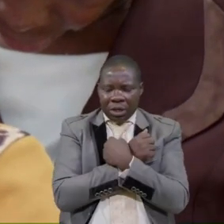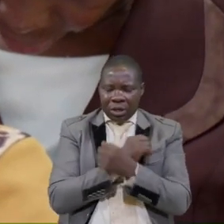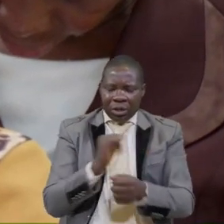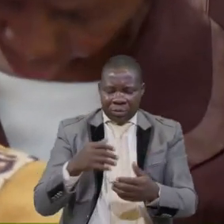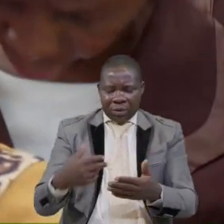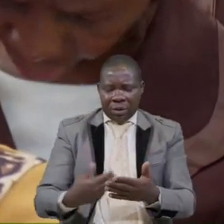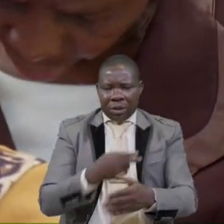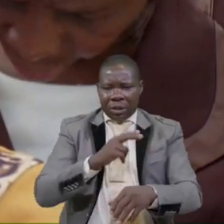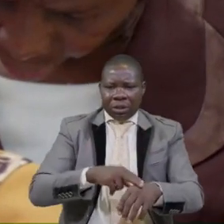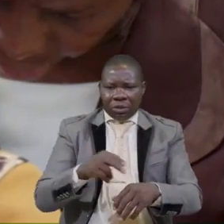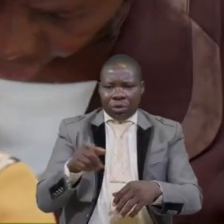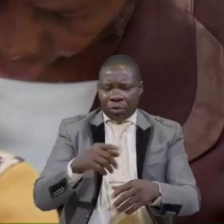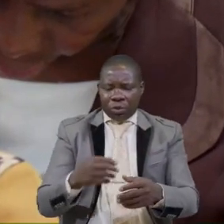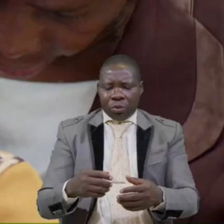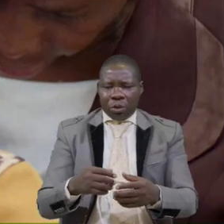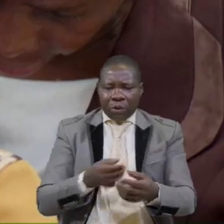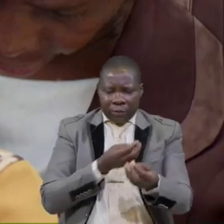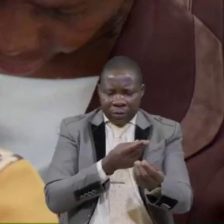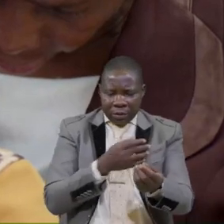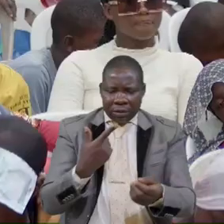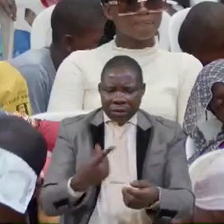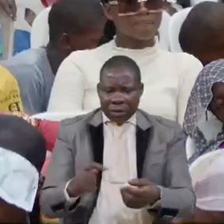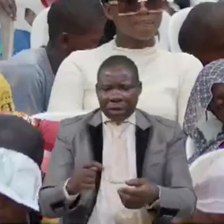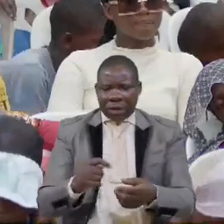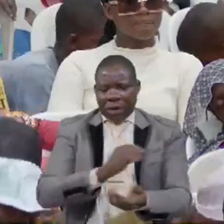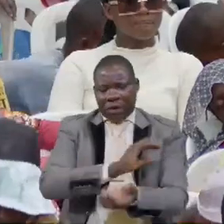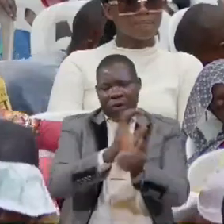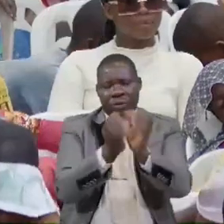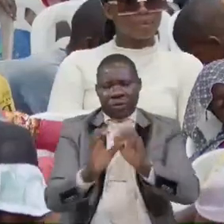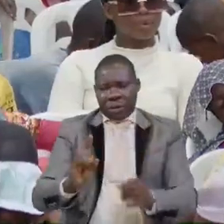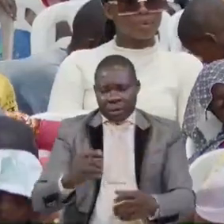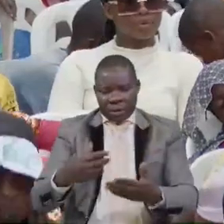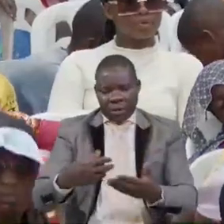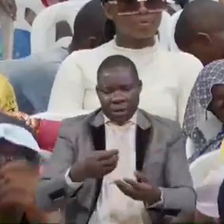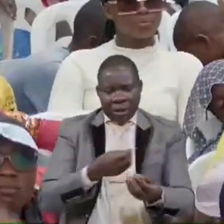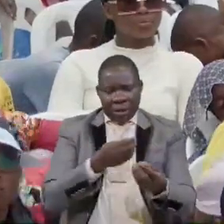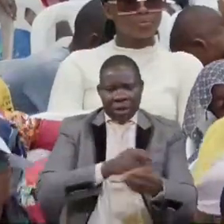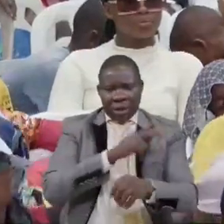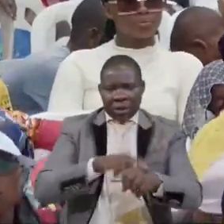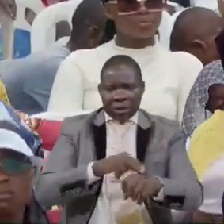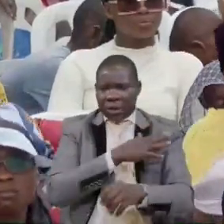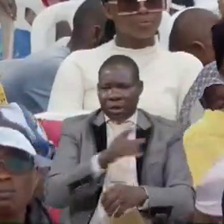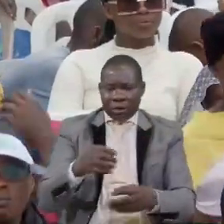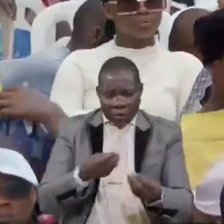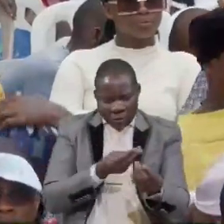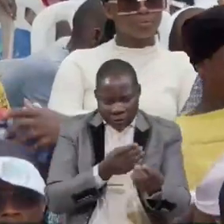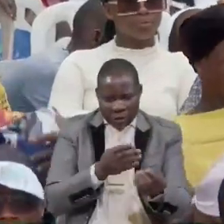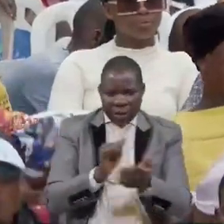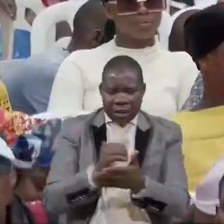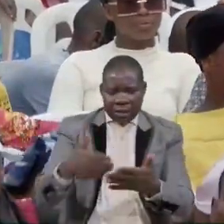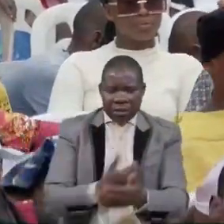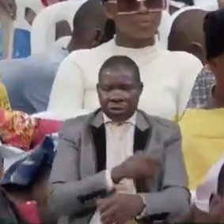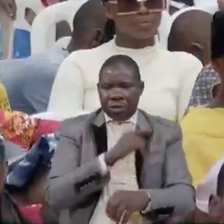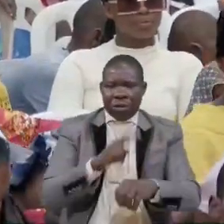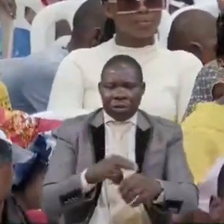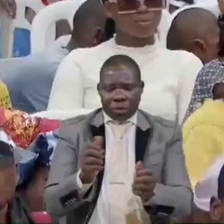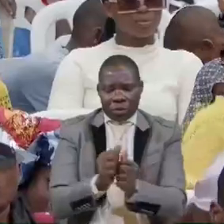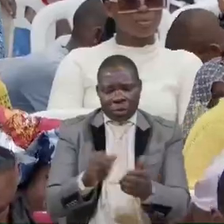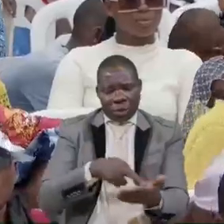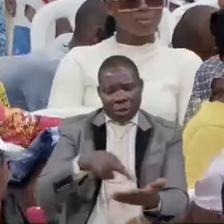à l'image de Christ, s'il y a une nature convertie et tu nourris cette nouvelle nature en lisant la